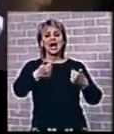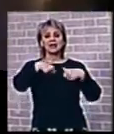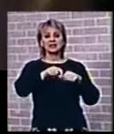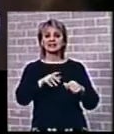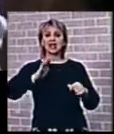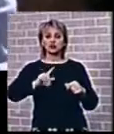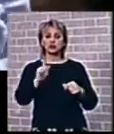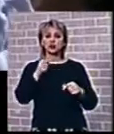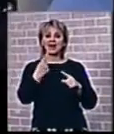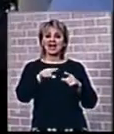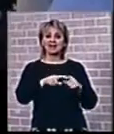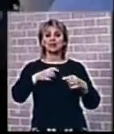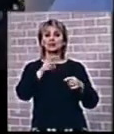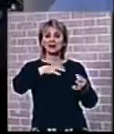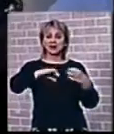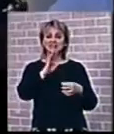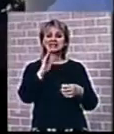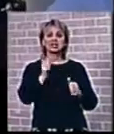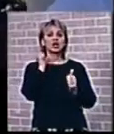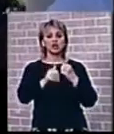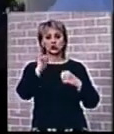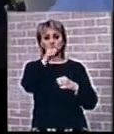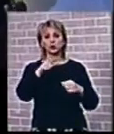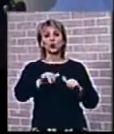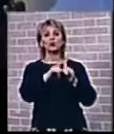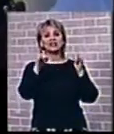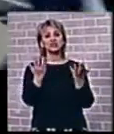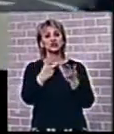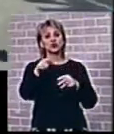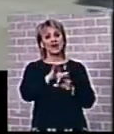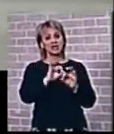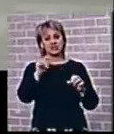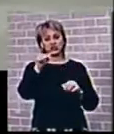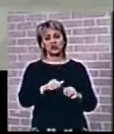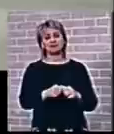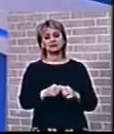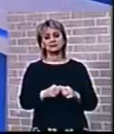Организаторы надеются, что этот проект станет ежегодным и увеличит число отличников.